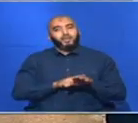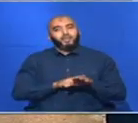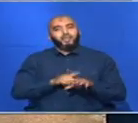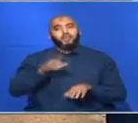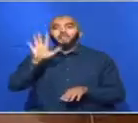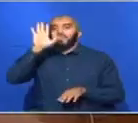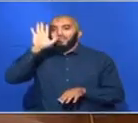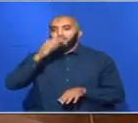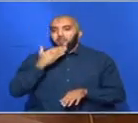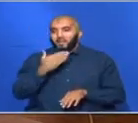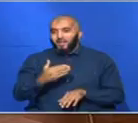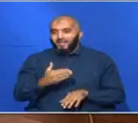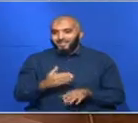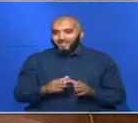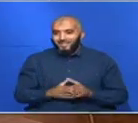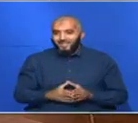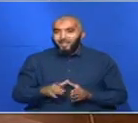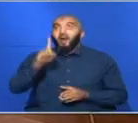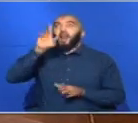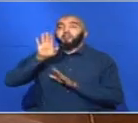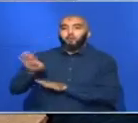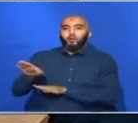والحمد لله رب العالمين